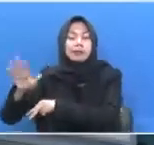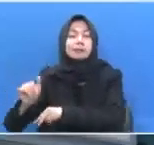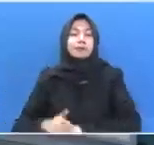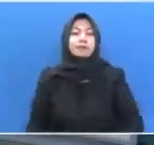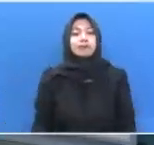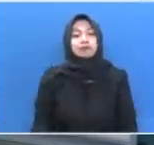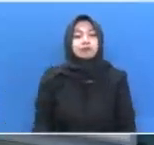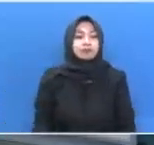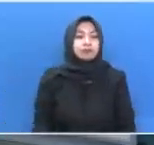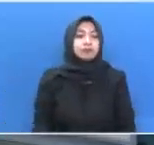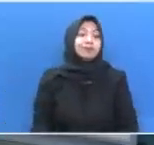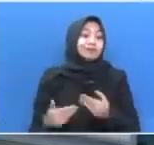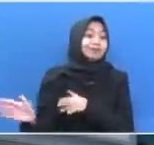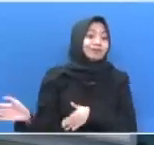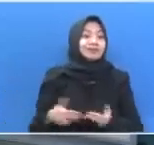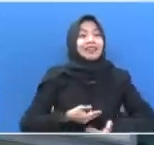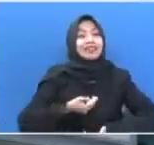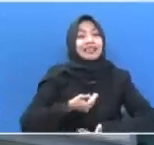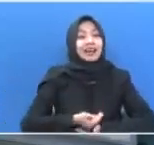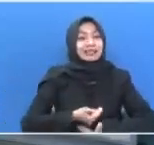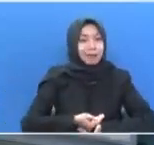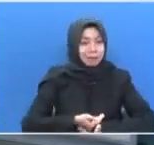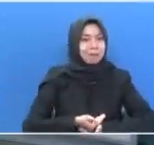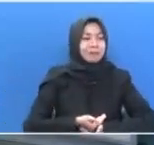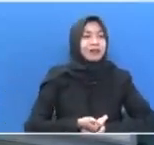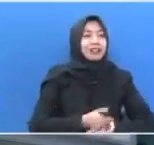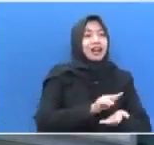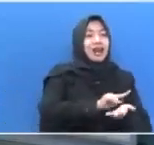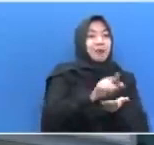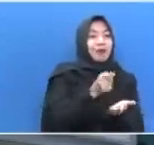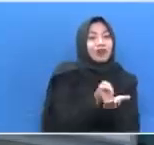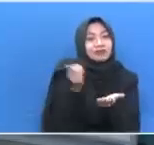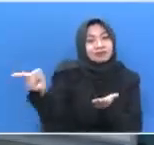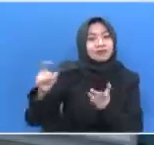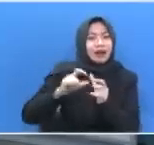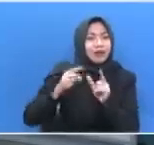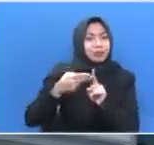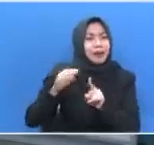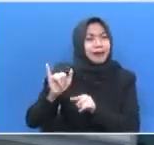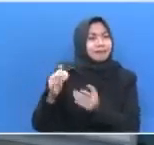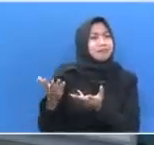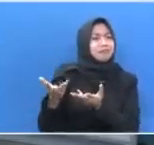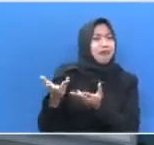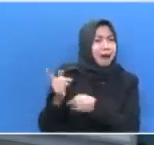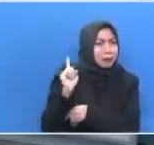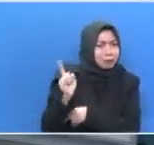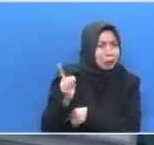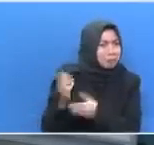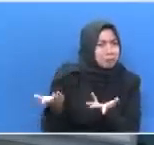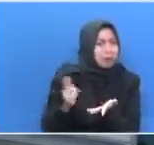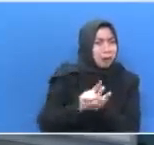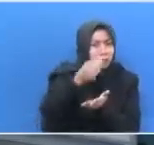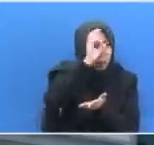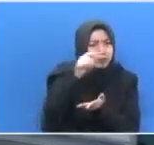saudara Lantas apa sebenarnya alasan ataupun motivasi dari NasDem kader Nasdem yang harus melaporkan SBY ke polisi meski